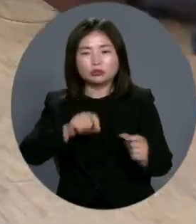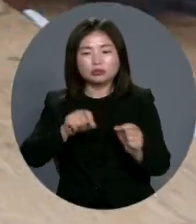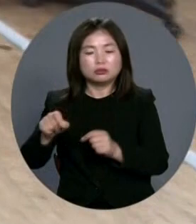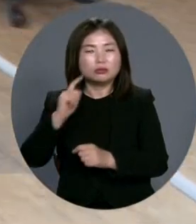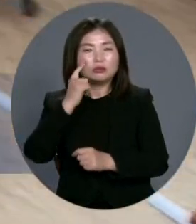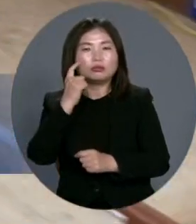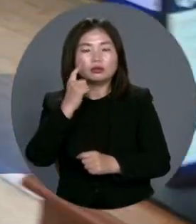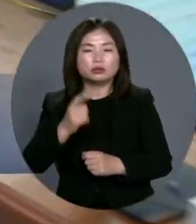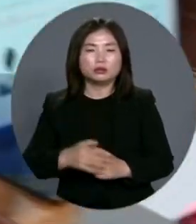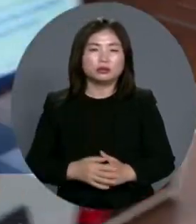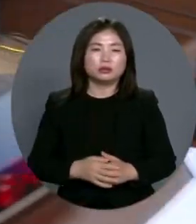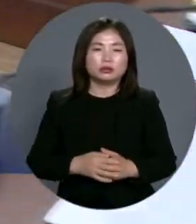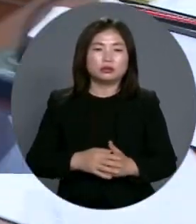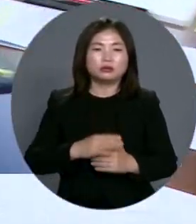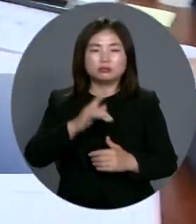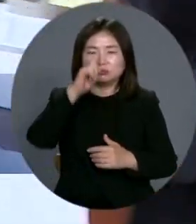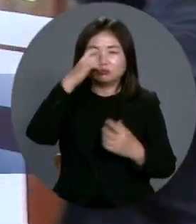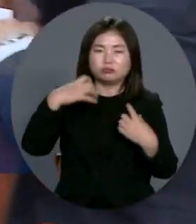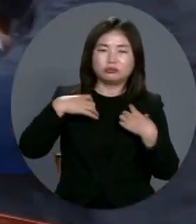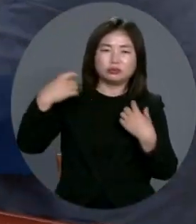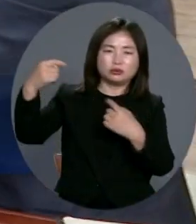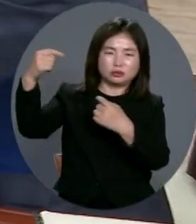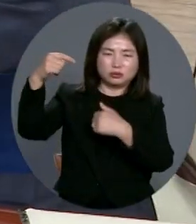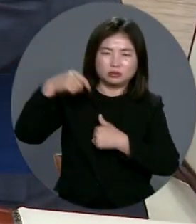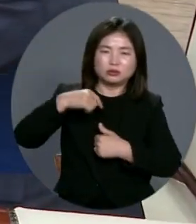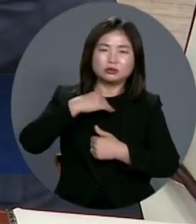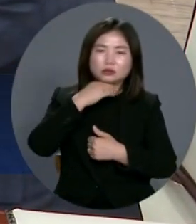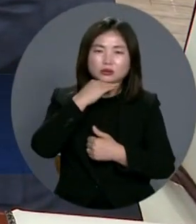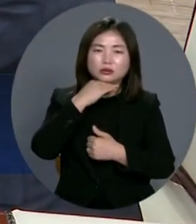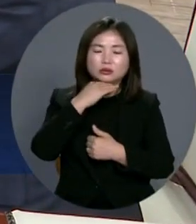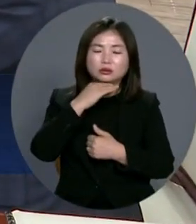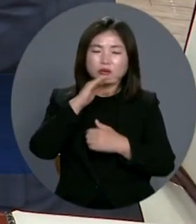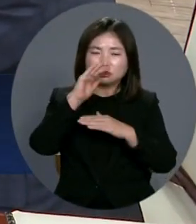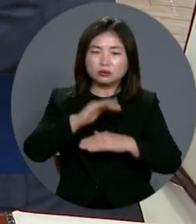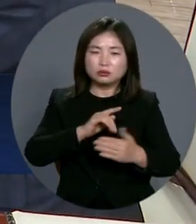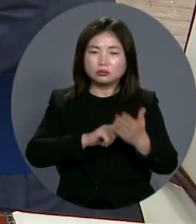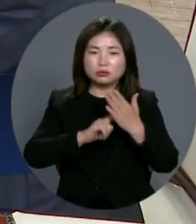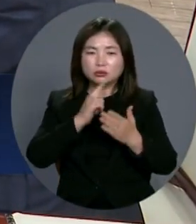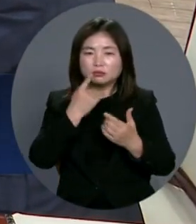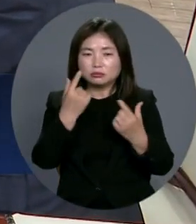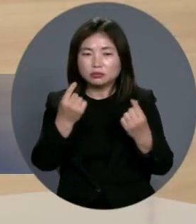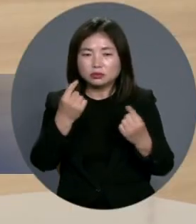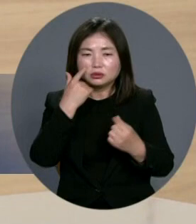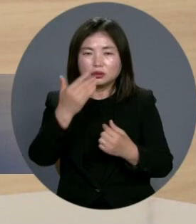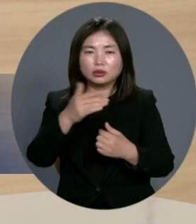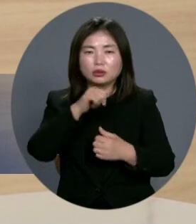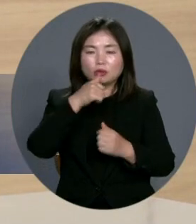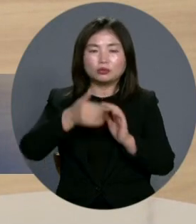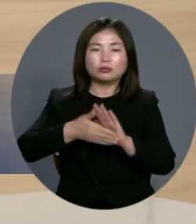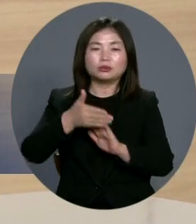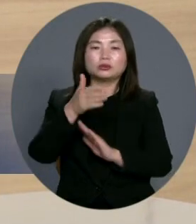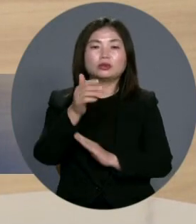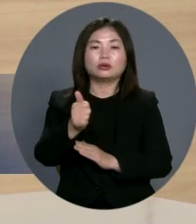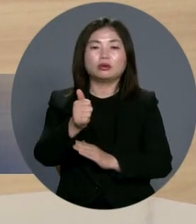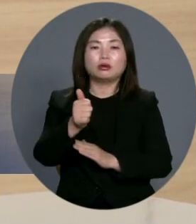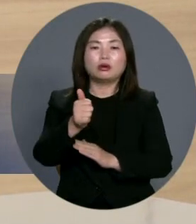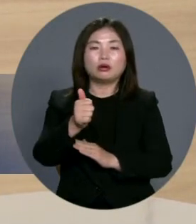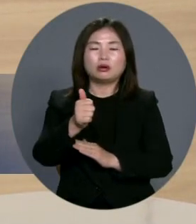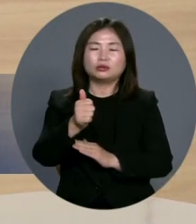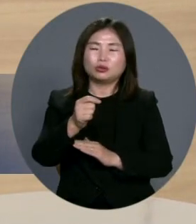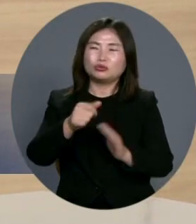상부의 지침을 기다리고 있는 것으로 보인다 뭐 이런 보도가 있었는데 이게 사실입니까 우리 홍준표